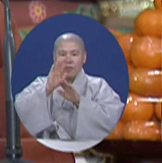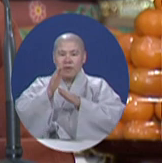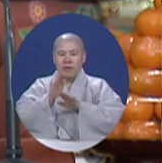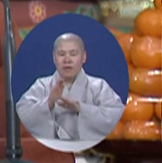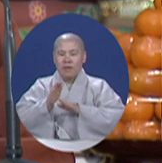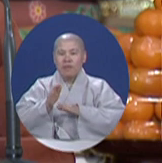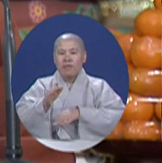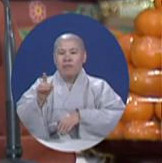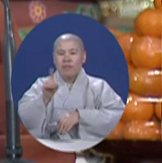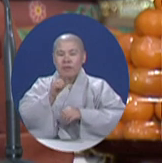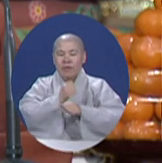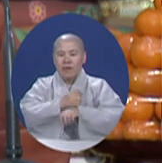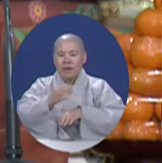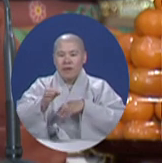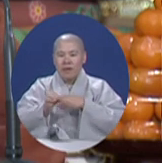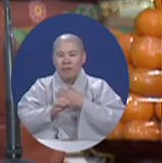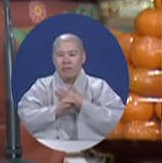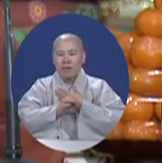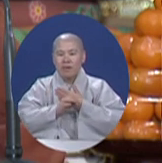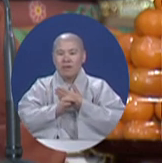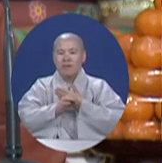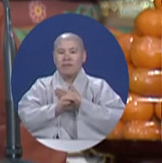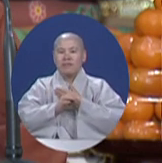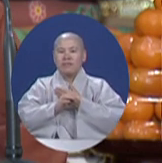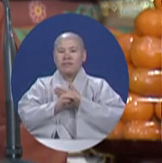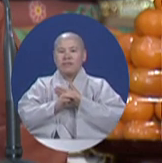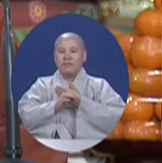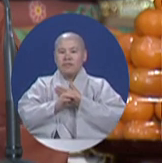뭔 법문 하셨느냐면